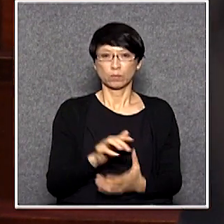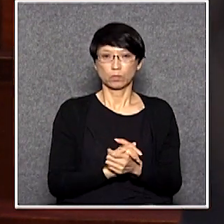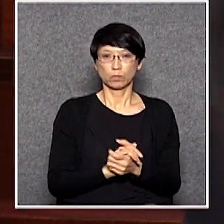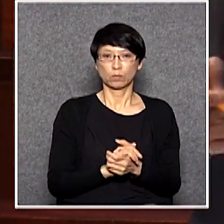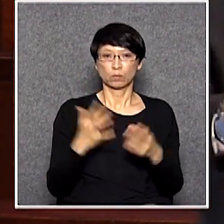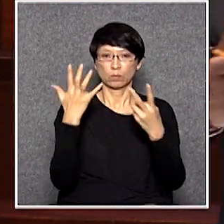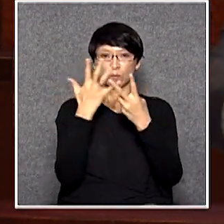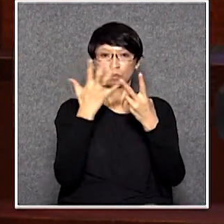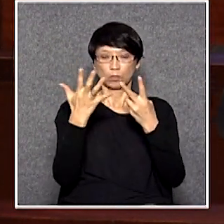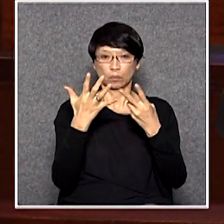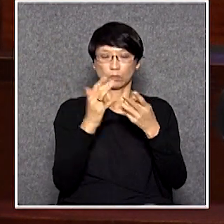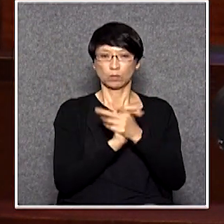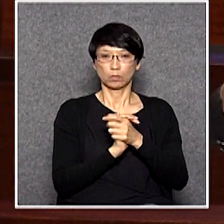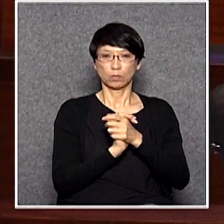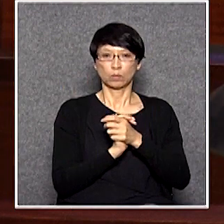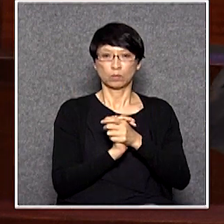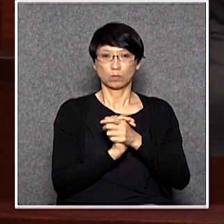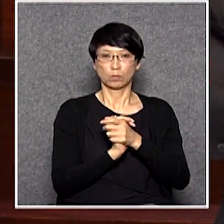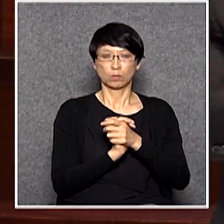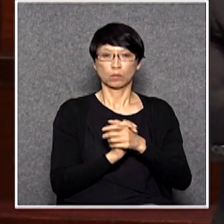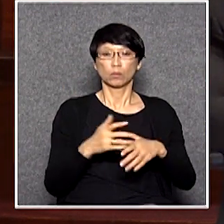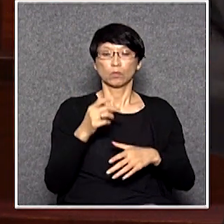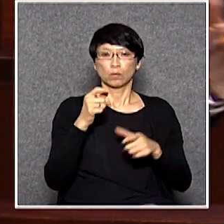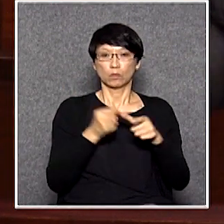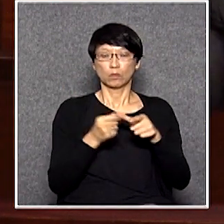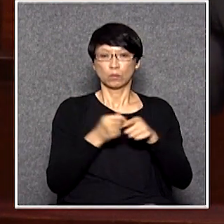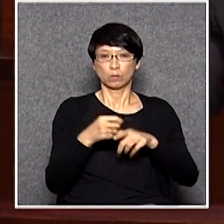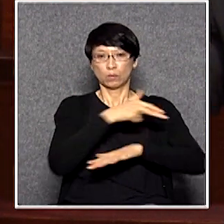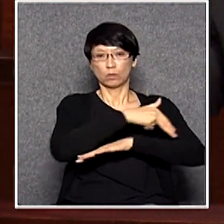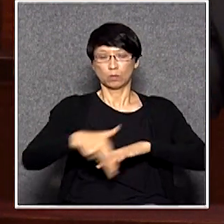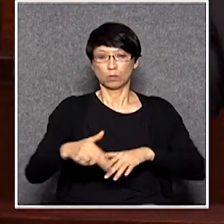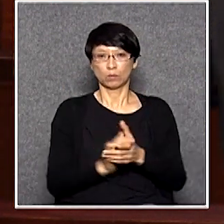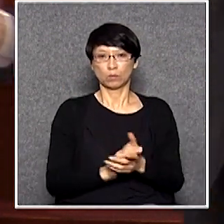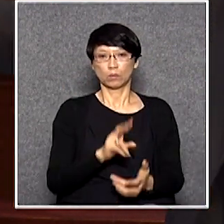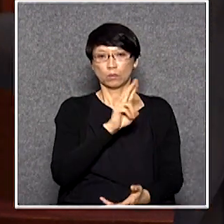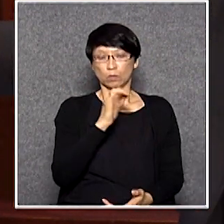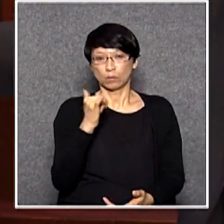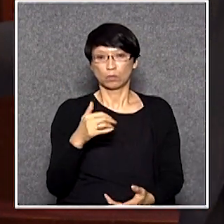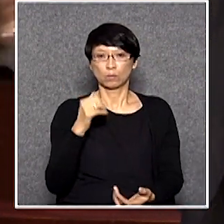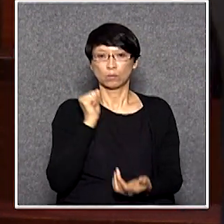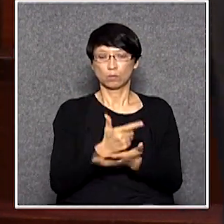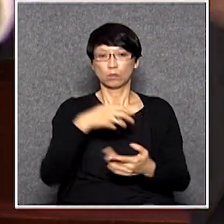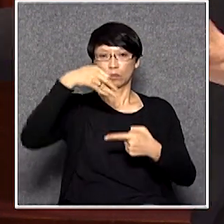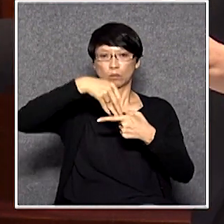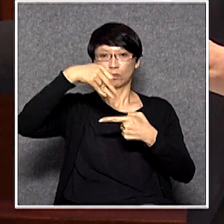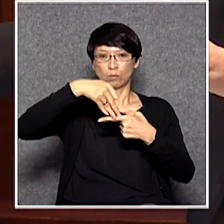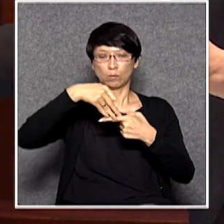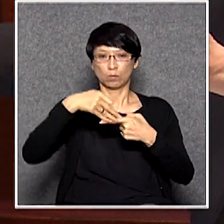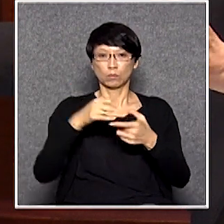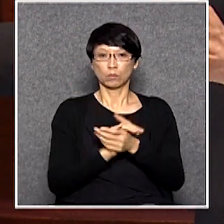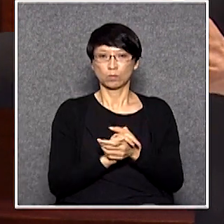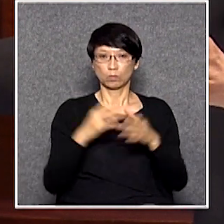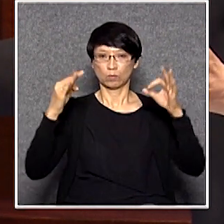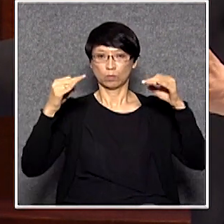25公里、26公里。個造價650億，啲人已經鬼殺咁嘈啦，係咪？深圳嗰度幾多啊？深圳到廣州嗰